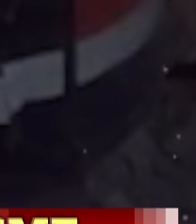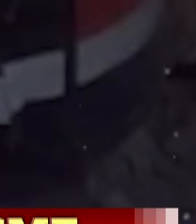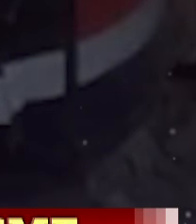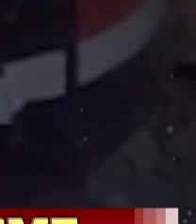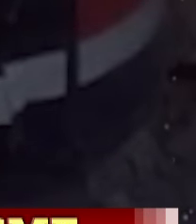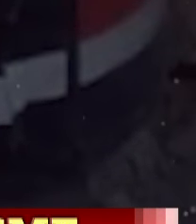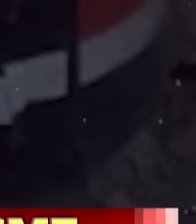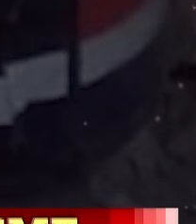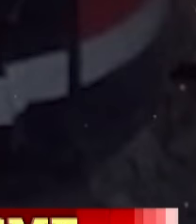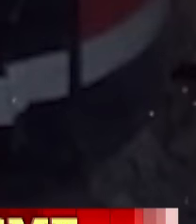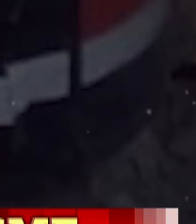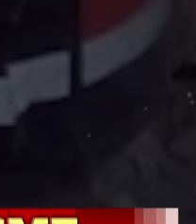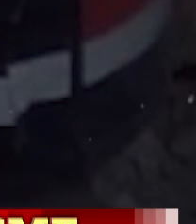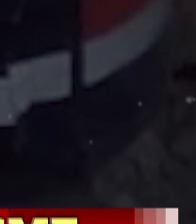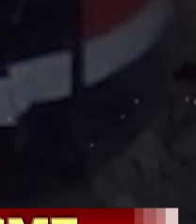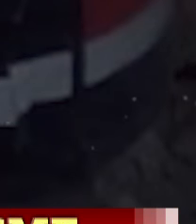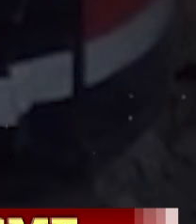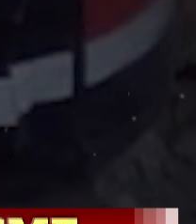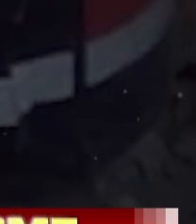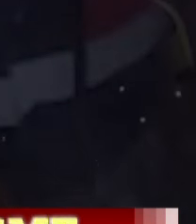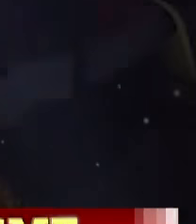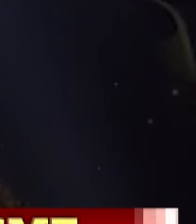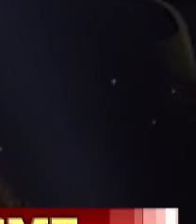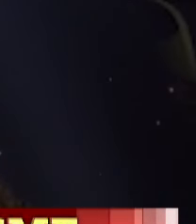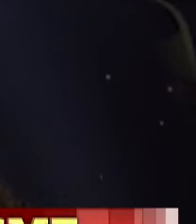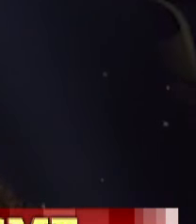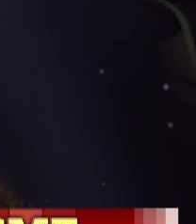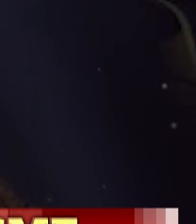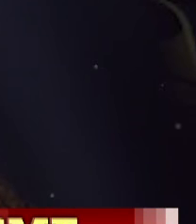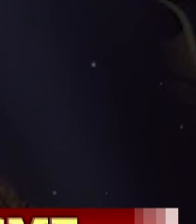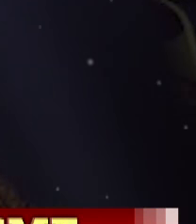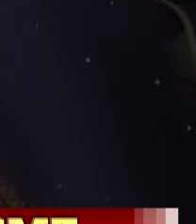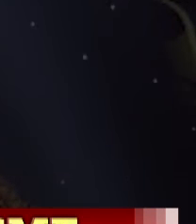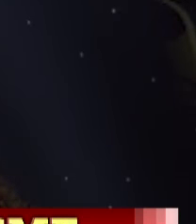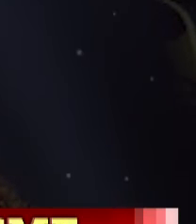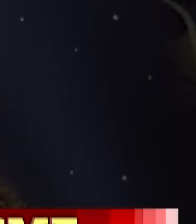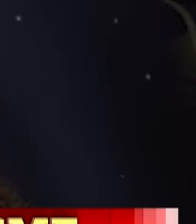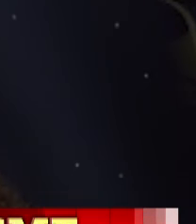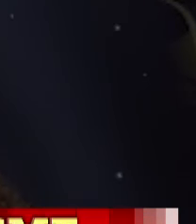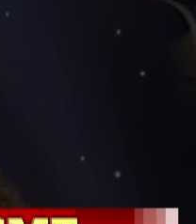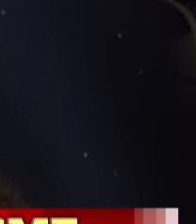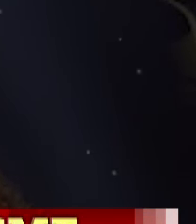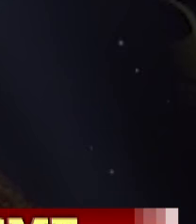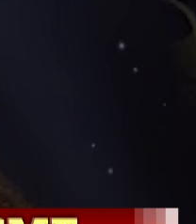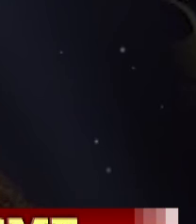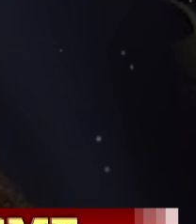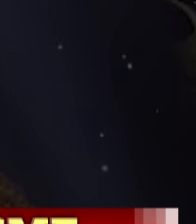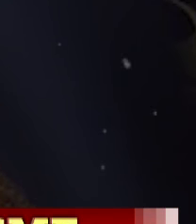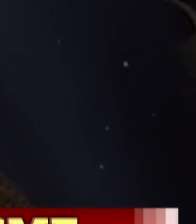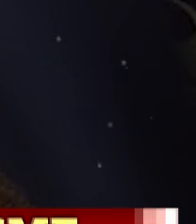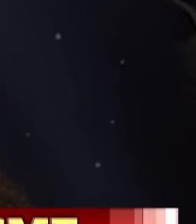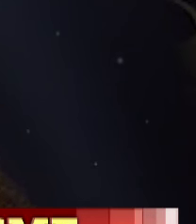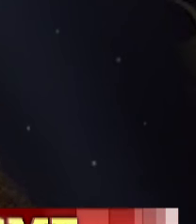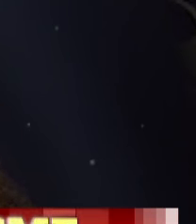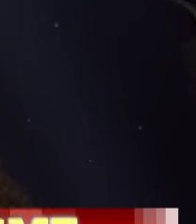Sen olmasan ben solarım, gül beyaz gül